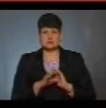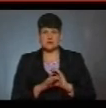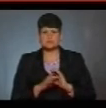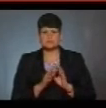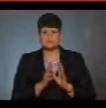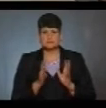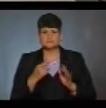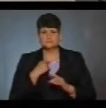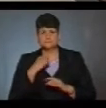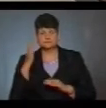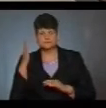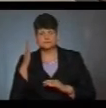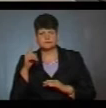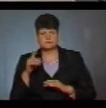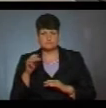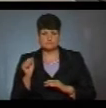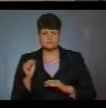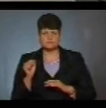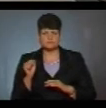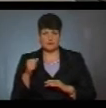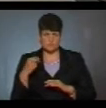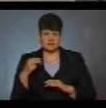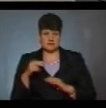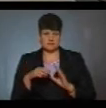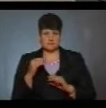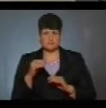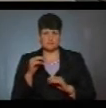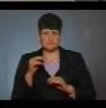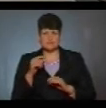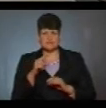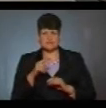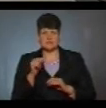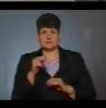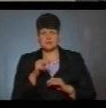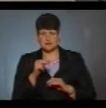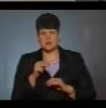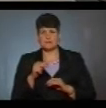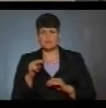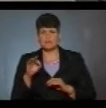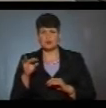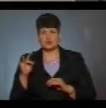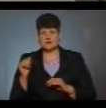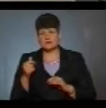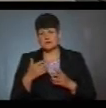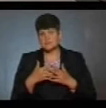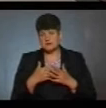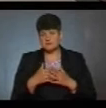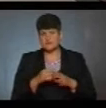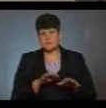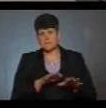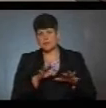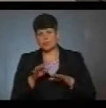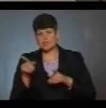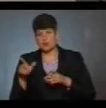більше голосували за, якщо ми говоримо про президентські вибори, про Петра, за Петра Порошенка, і за, відповідно, вона десь перетікає на